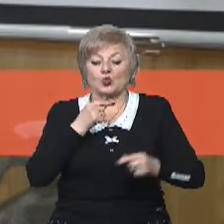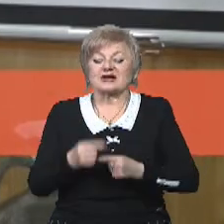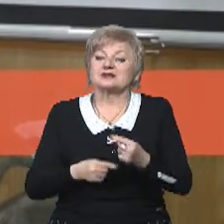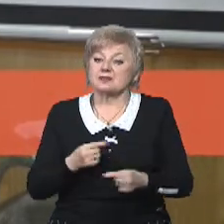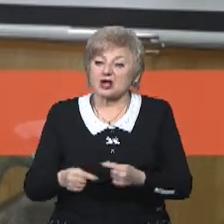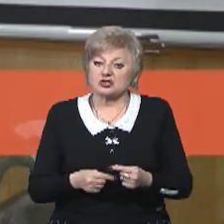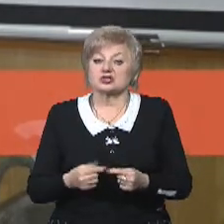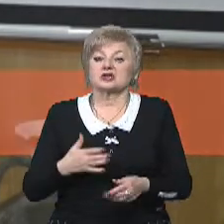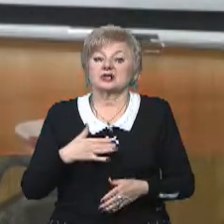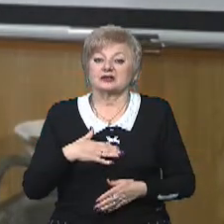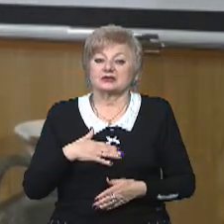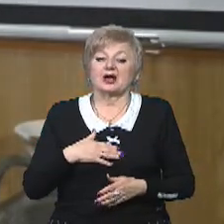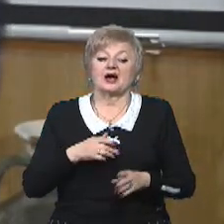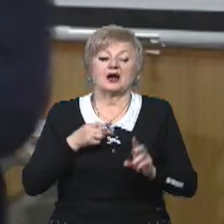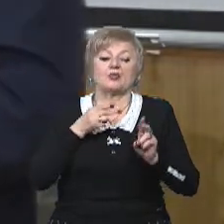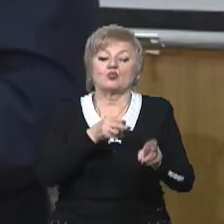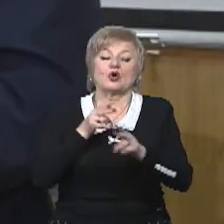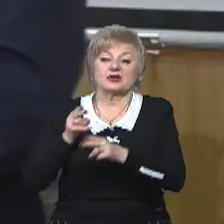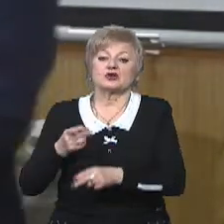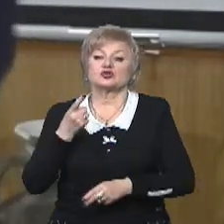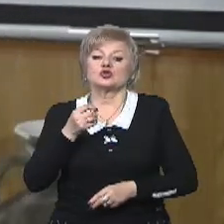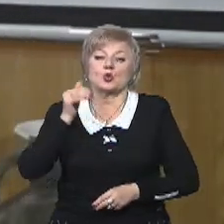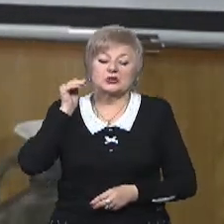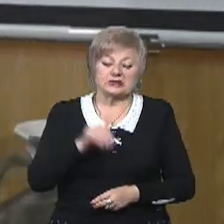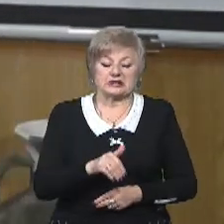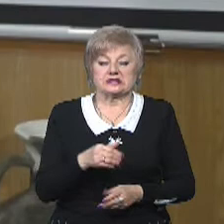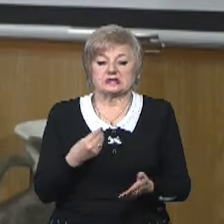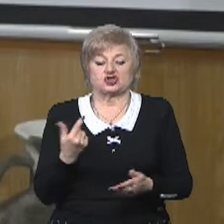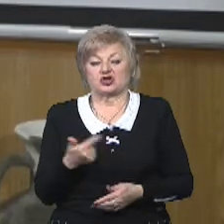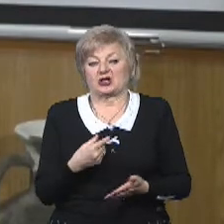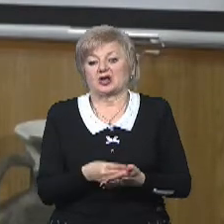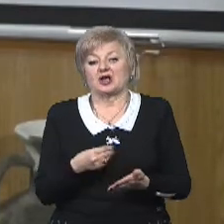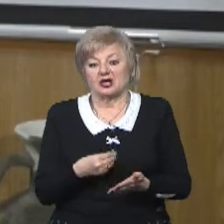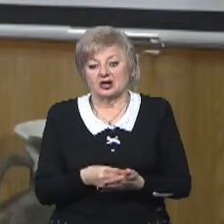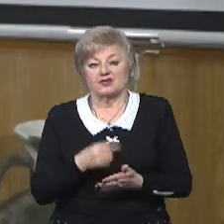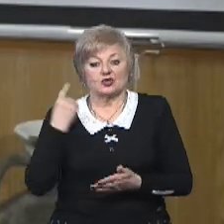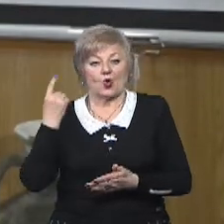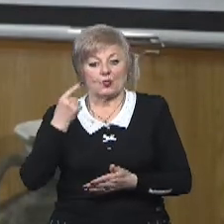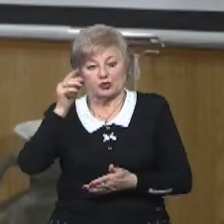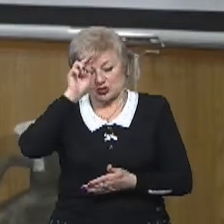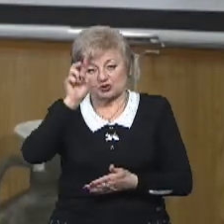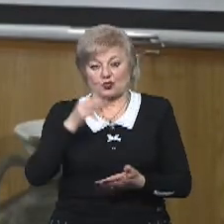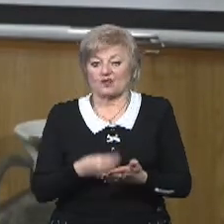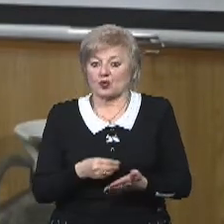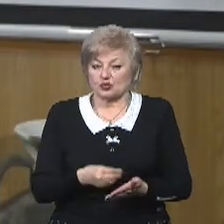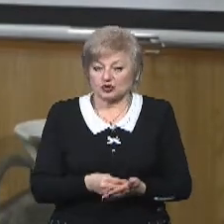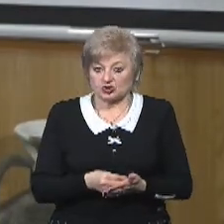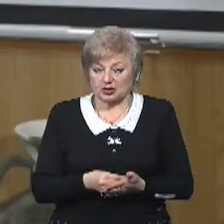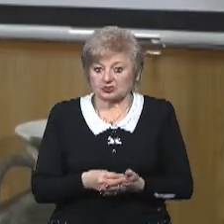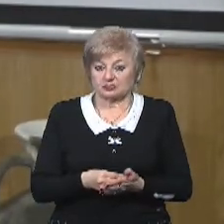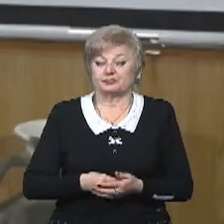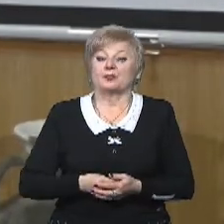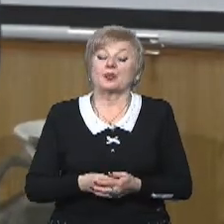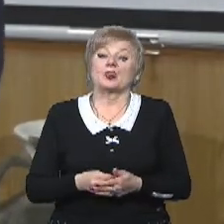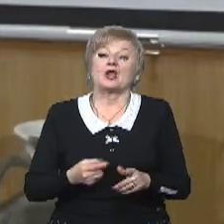гроші на експедиції. 100 тисяч гривень з обласного бюджету в цьому році направляється саме на Мамай-гору, саме на цю експедицію.